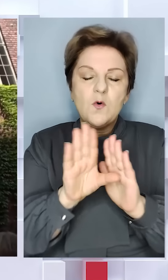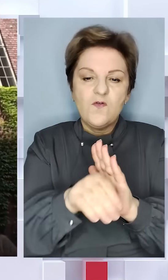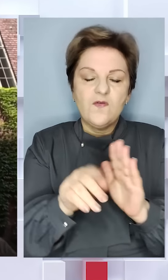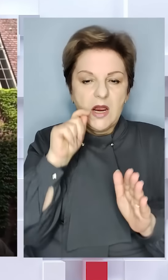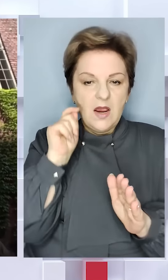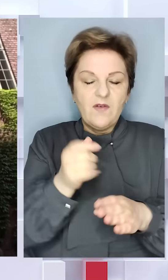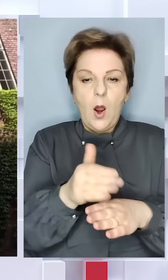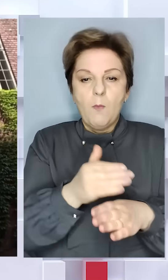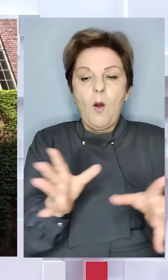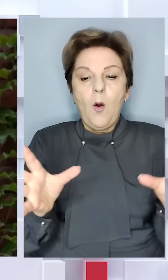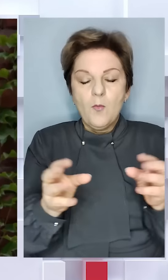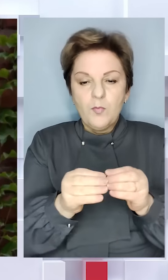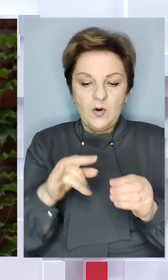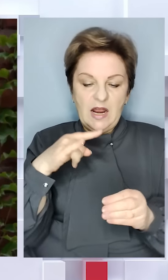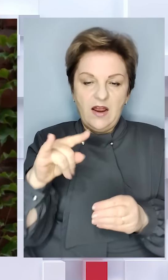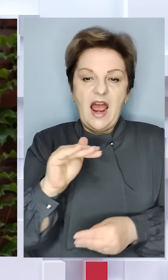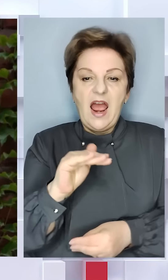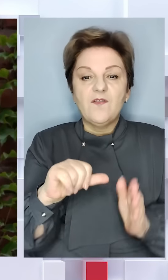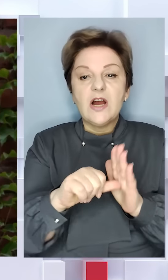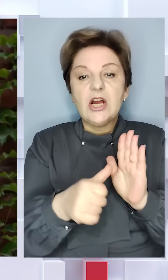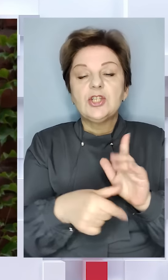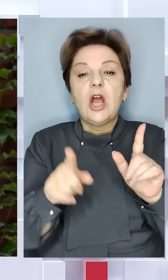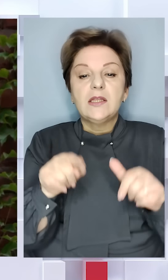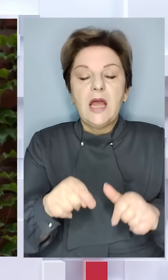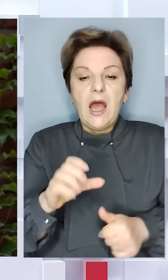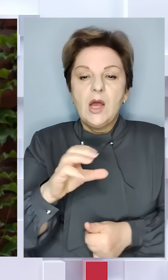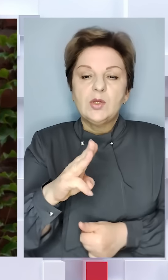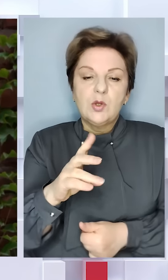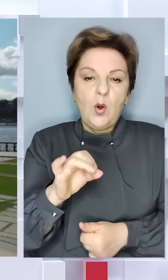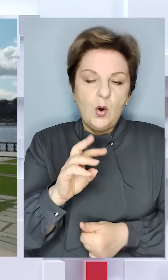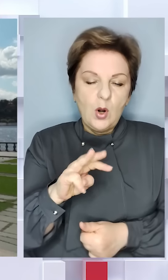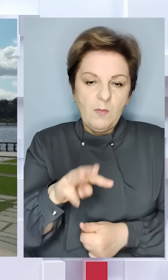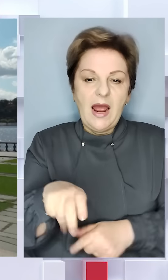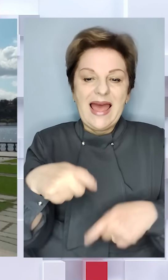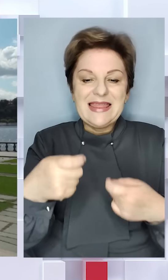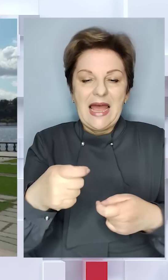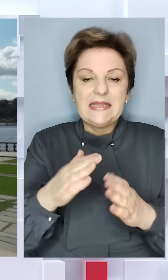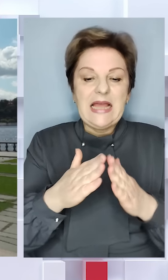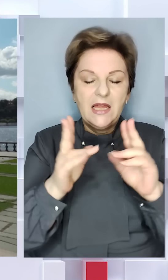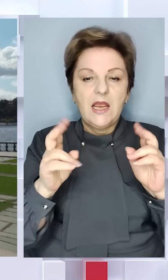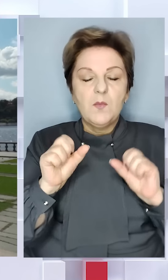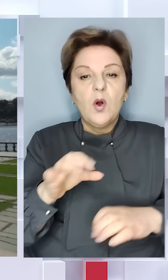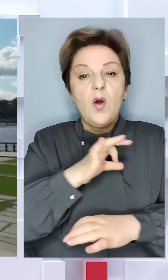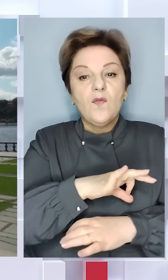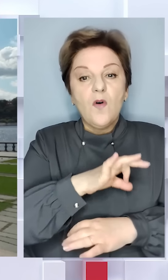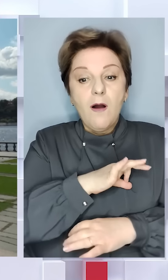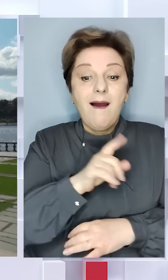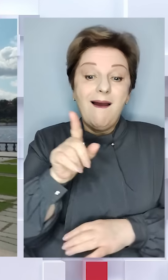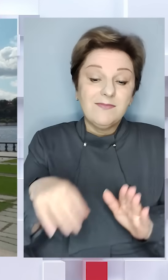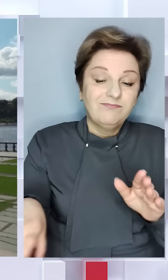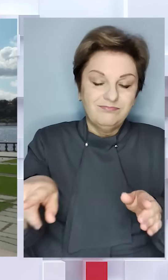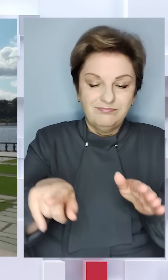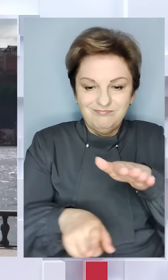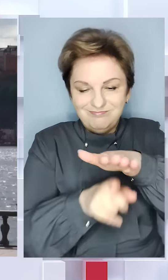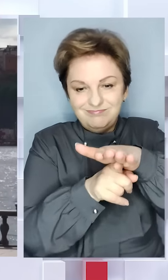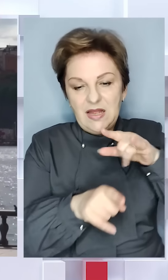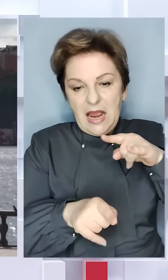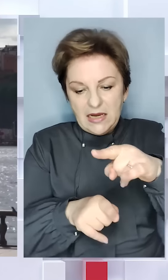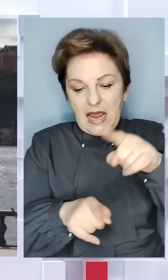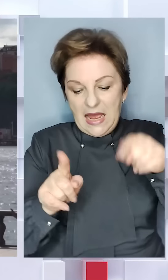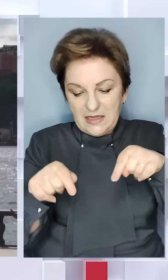з винищувачами F-16. Також Стокгольм надасть ракети, які можна використовувати як на літаках, так і на